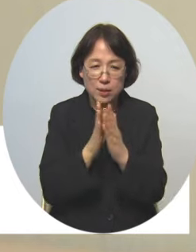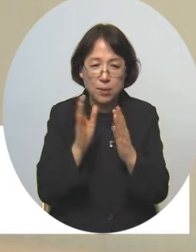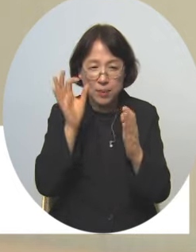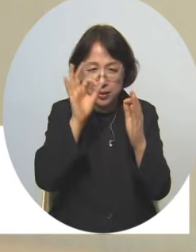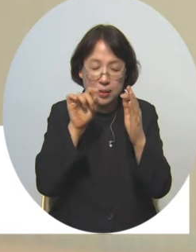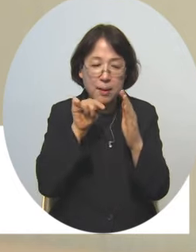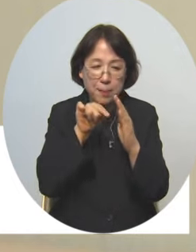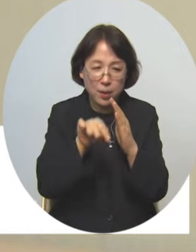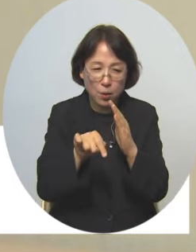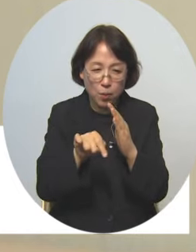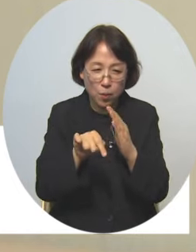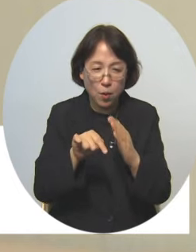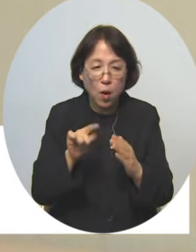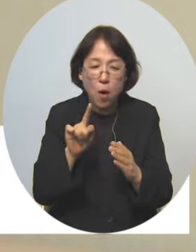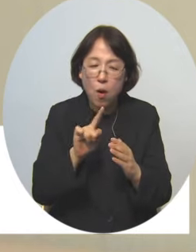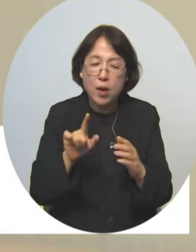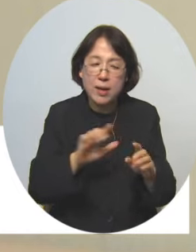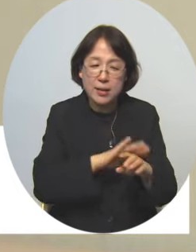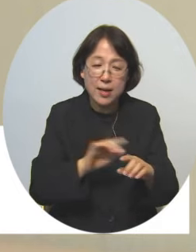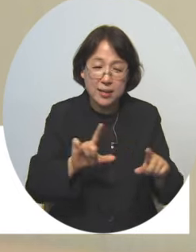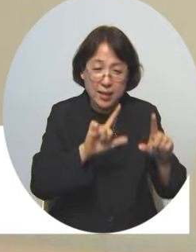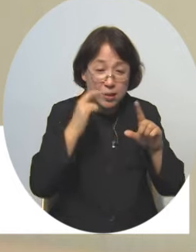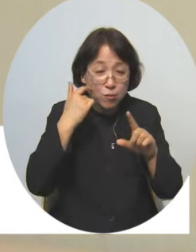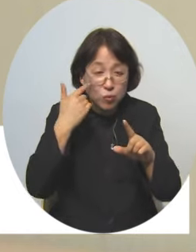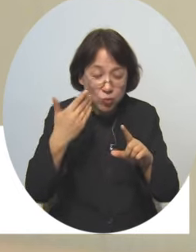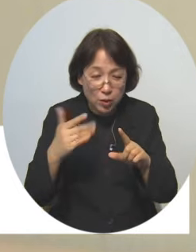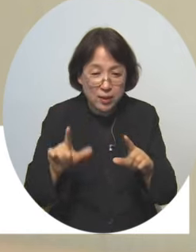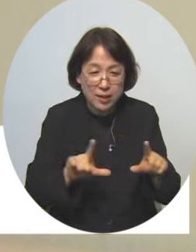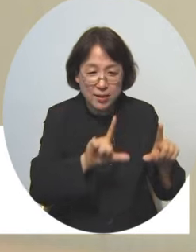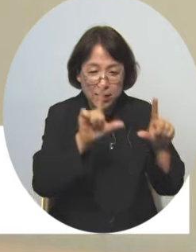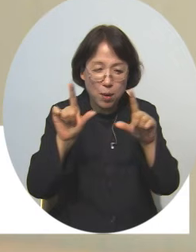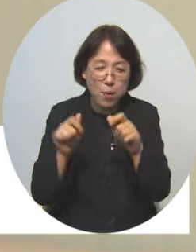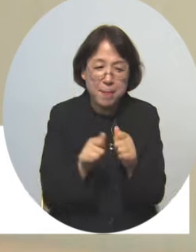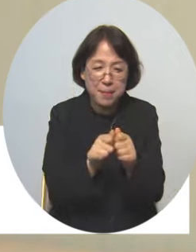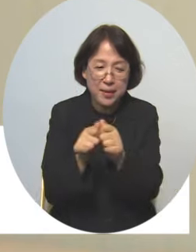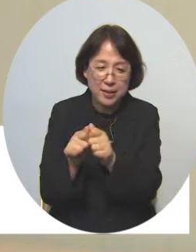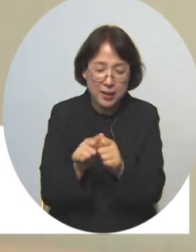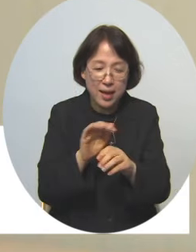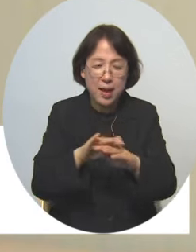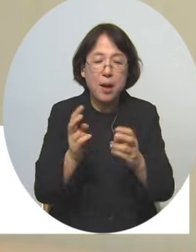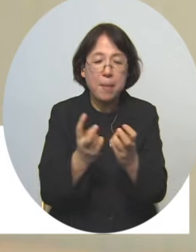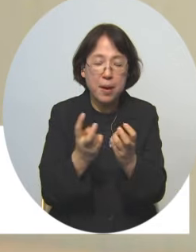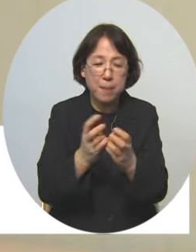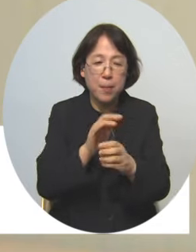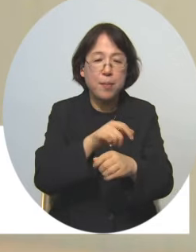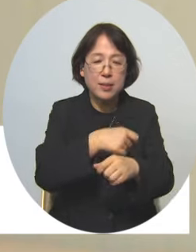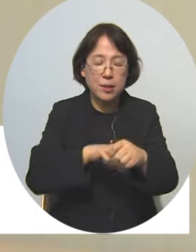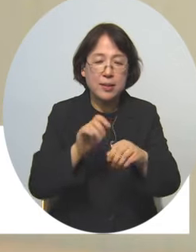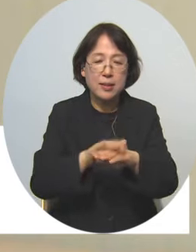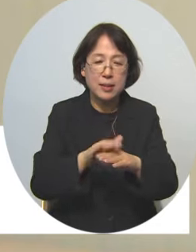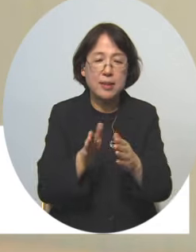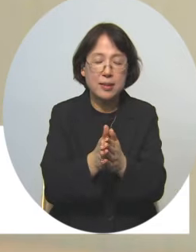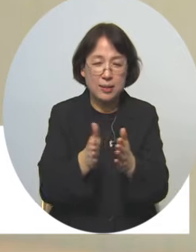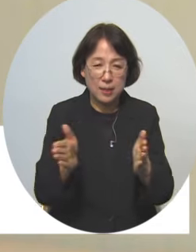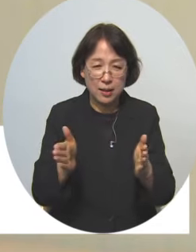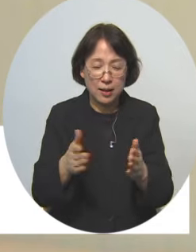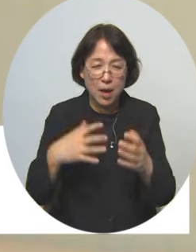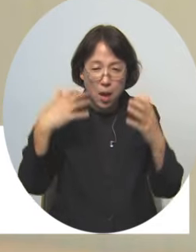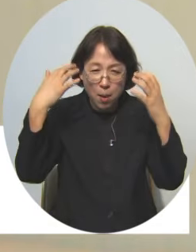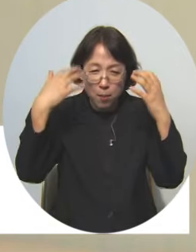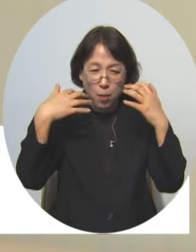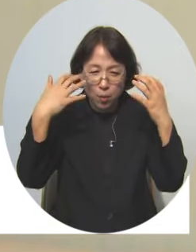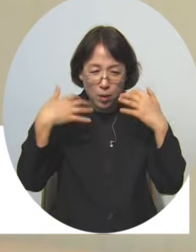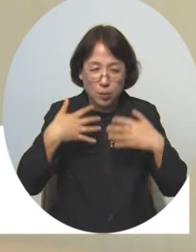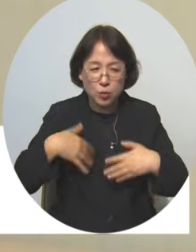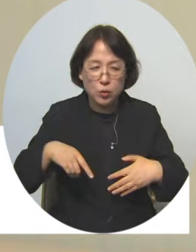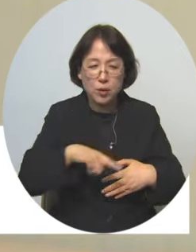찾아뵙고 안부를 여쭙는 등으로 생활 밀착형 대책을 적극 시행해서 폭염